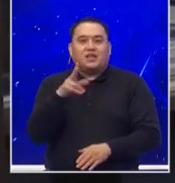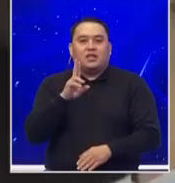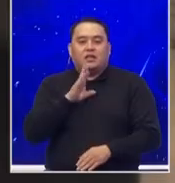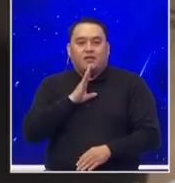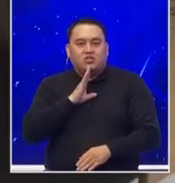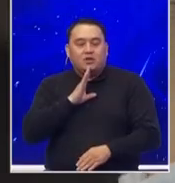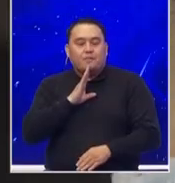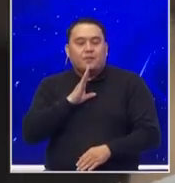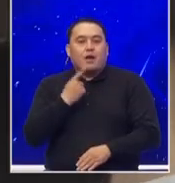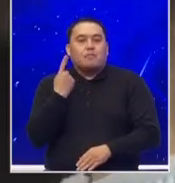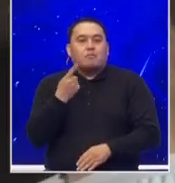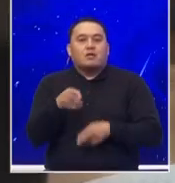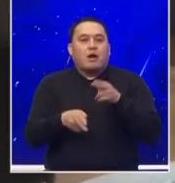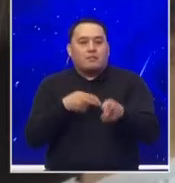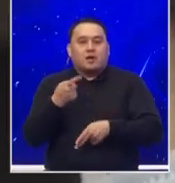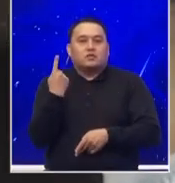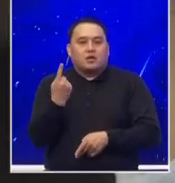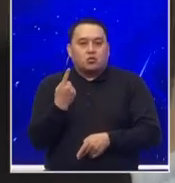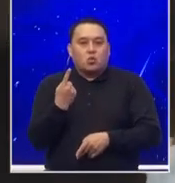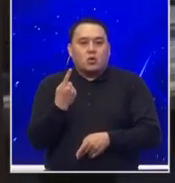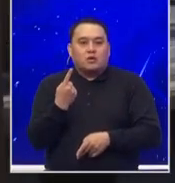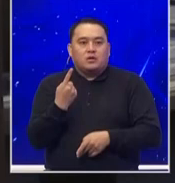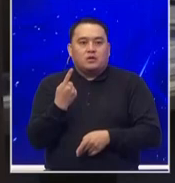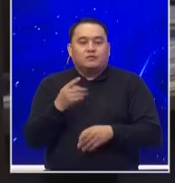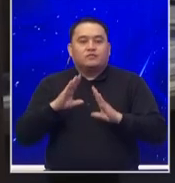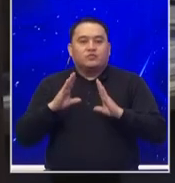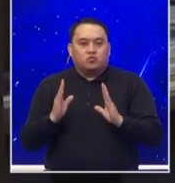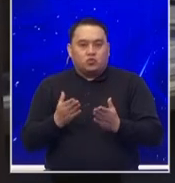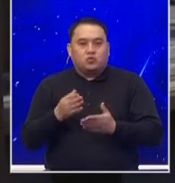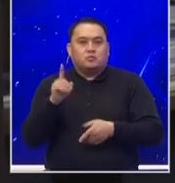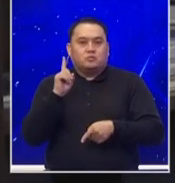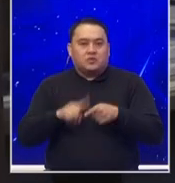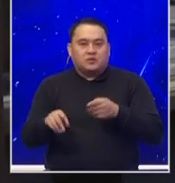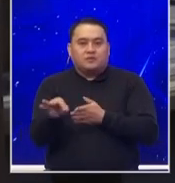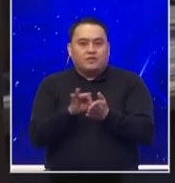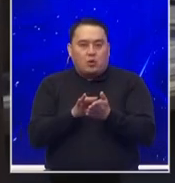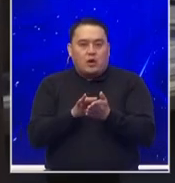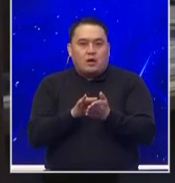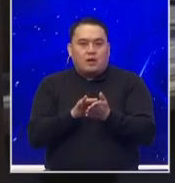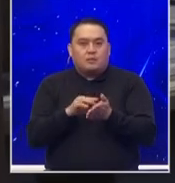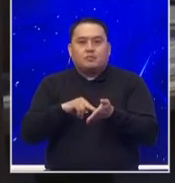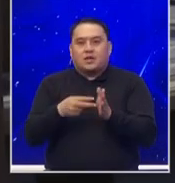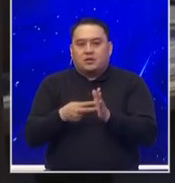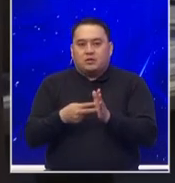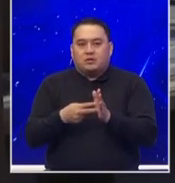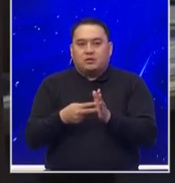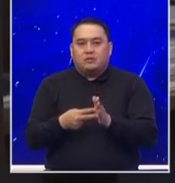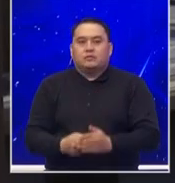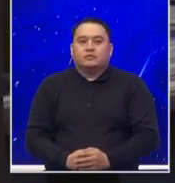девочки. Одно было кесарево сечение в экстренном порядке, и одна операция была в плановом порядке